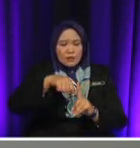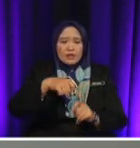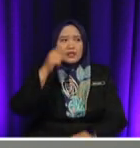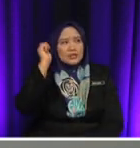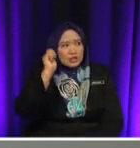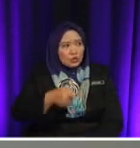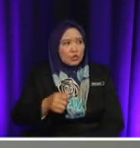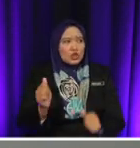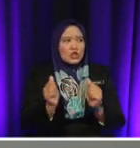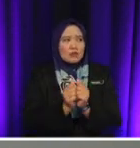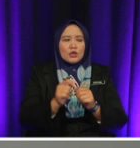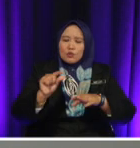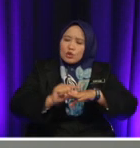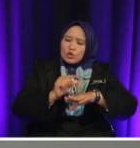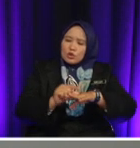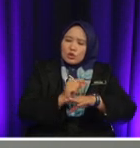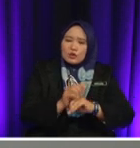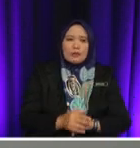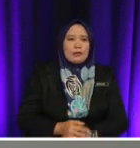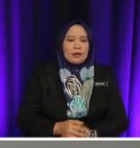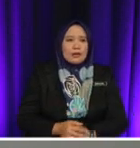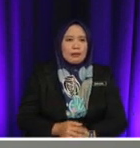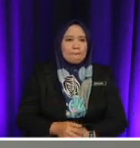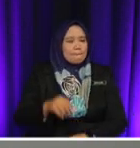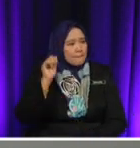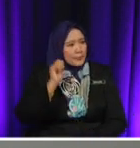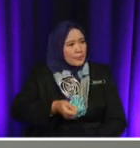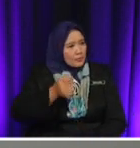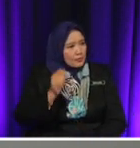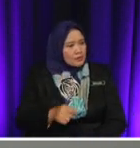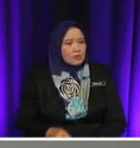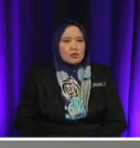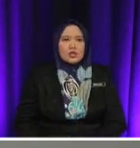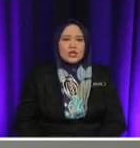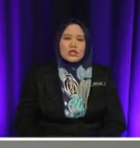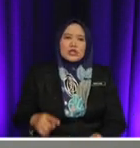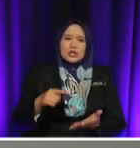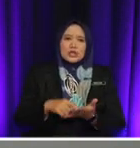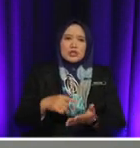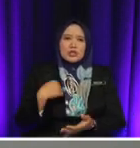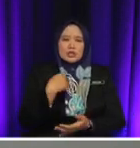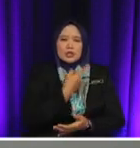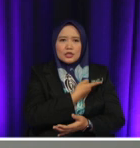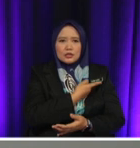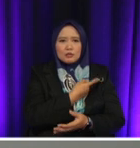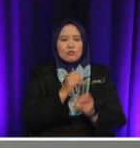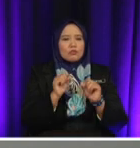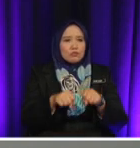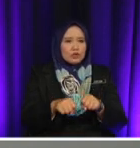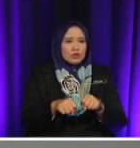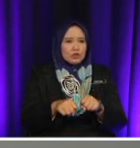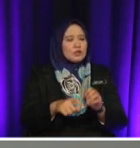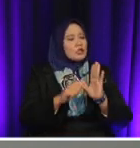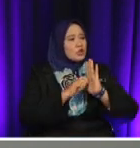penukup so cukup empat ciri penentu ini so kita dapat Tentukan definisi secara operasi kita dengan tepat